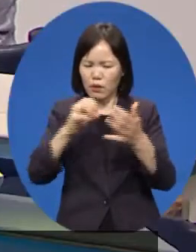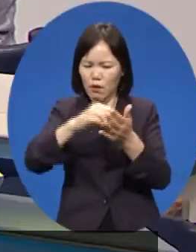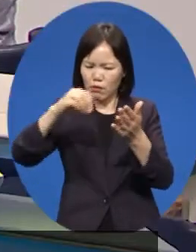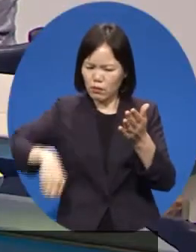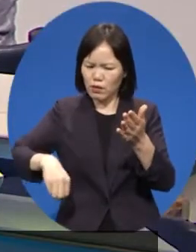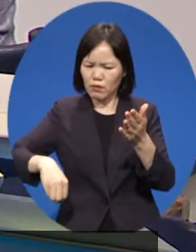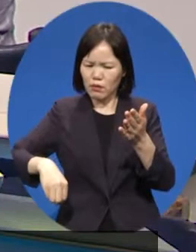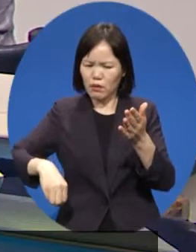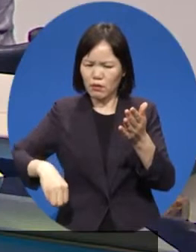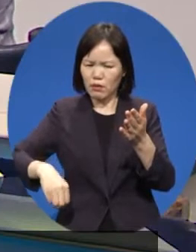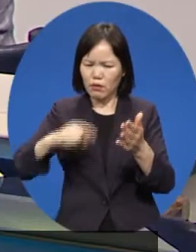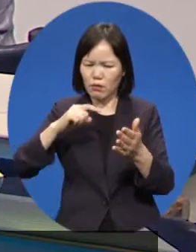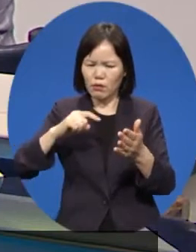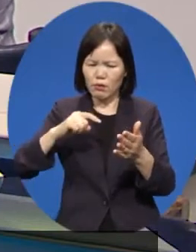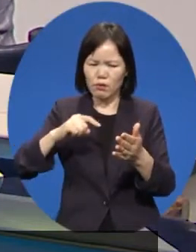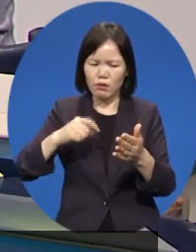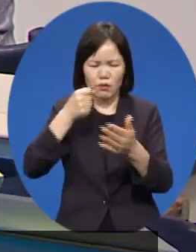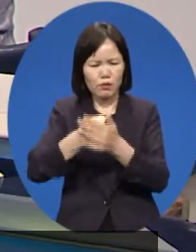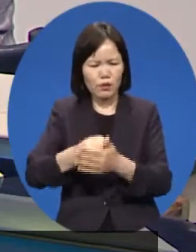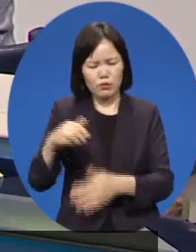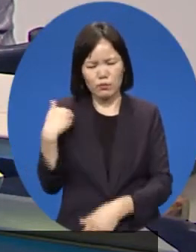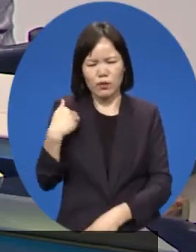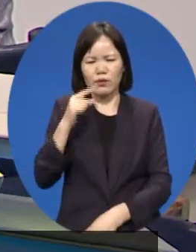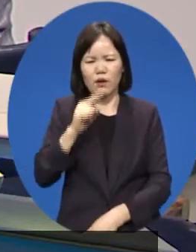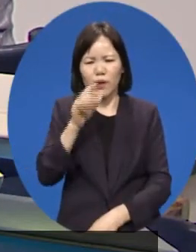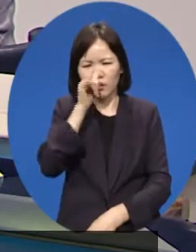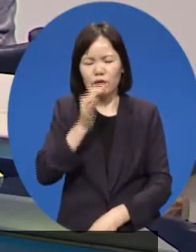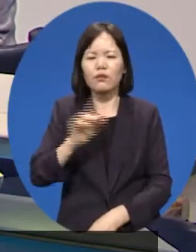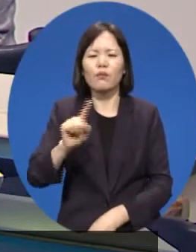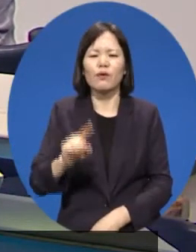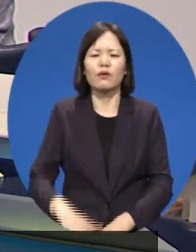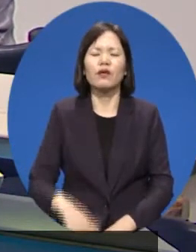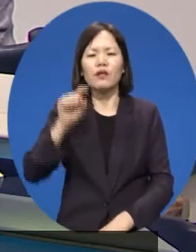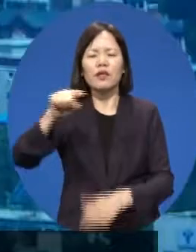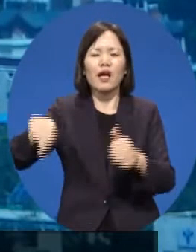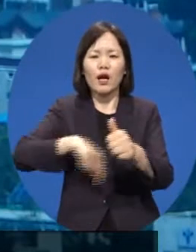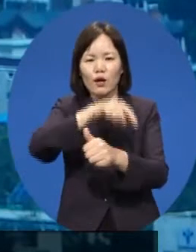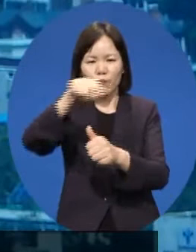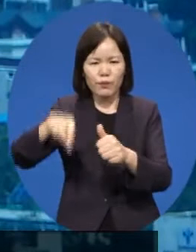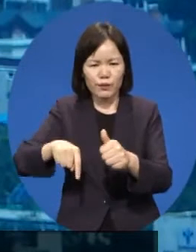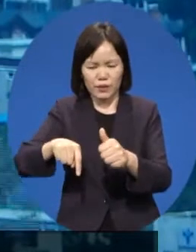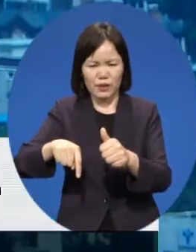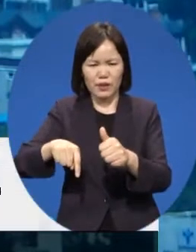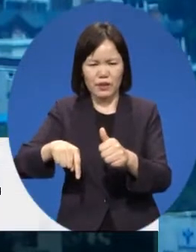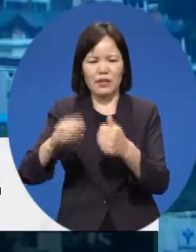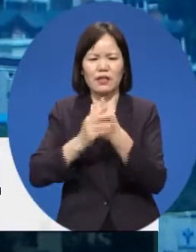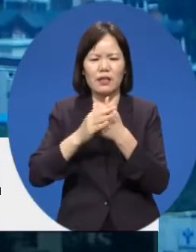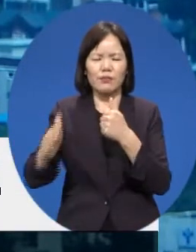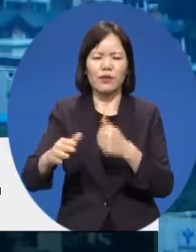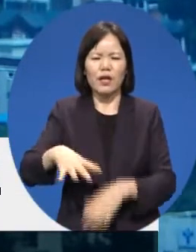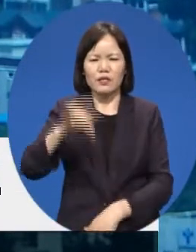이라는 초강수를 될지 몰랐다 라고 얘기 하시는데 편곡 아님 어떻게 보십니까 이게 결국 민심에 옆으 우려했다 고 보여줍니다 처음에는